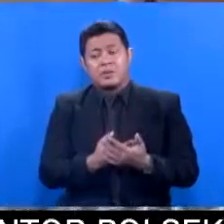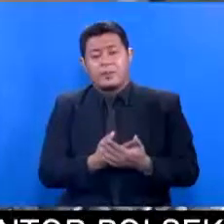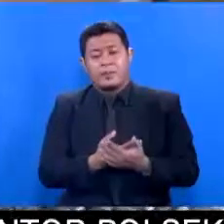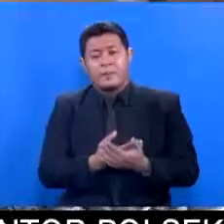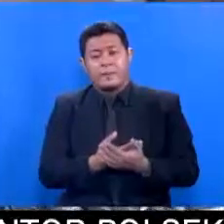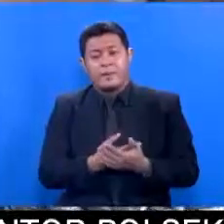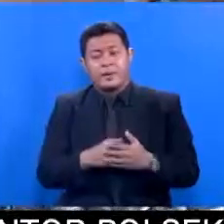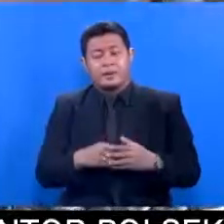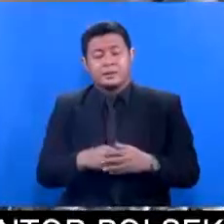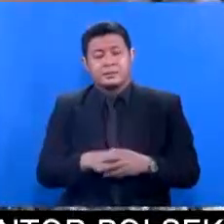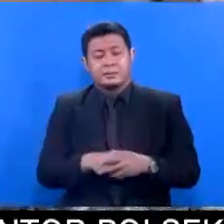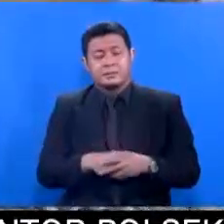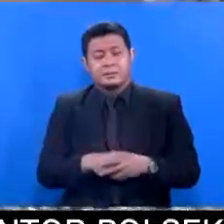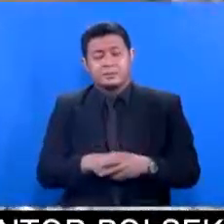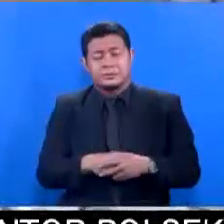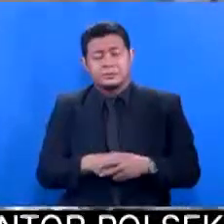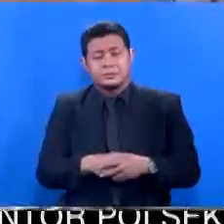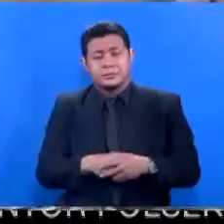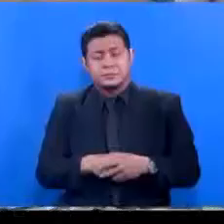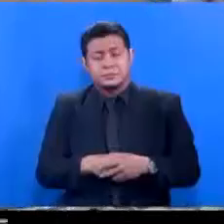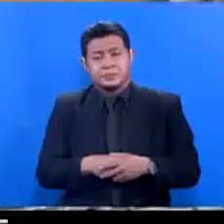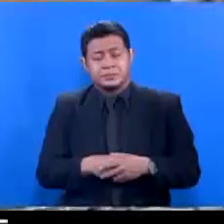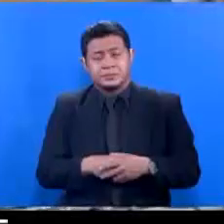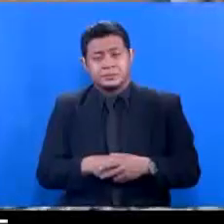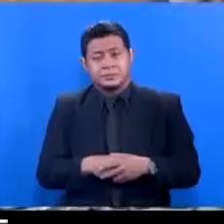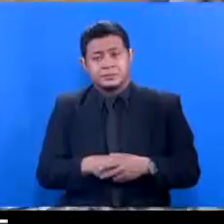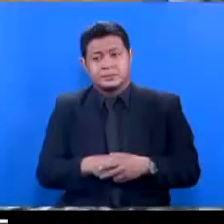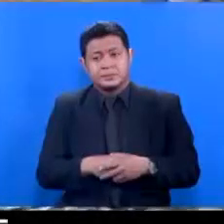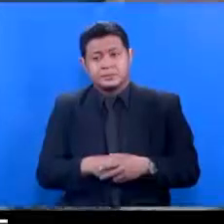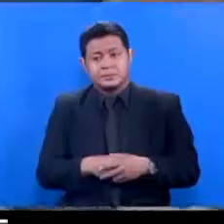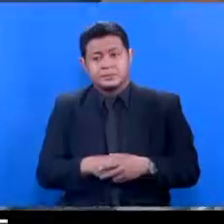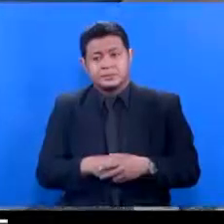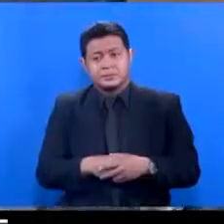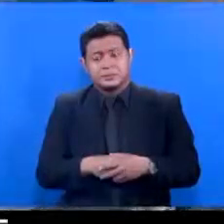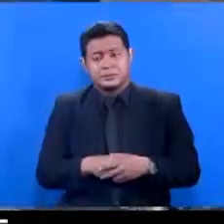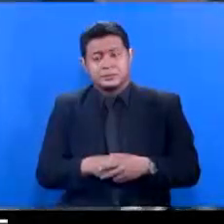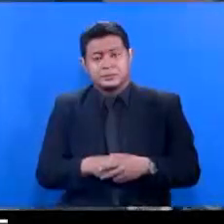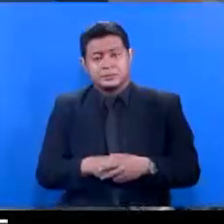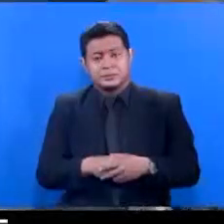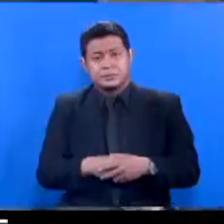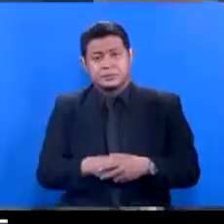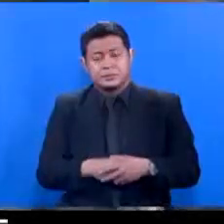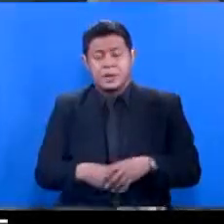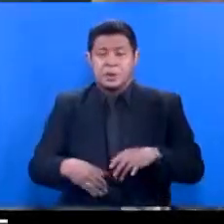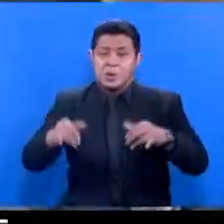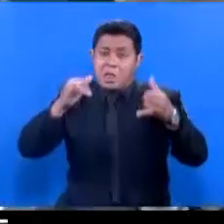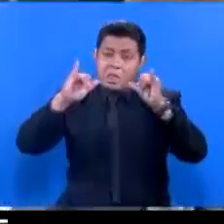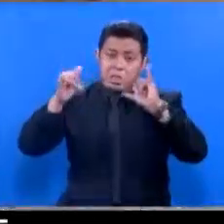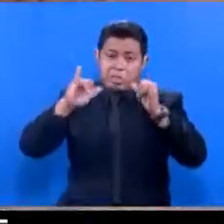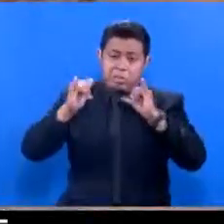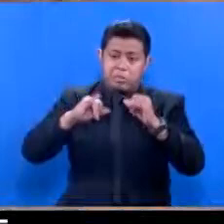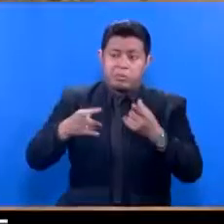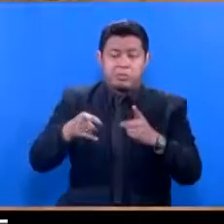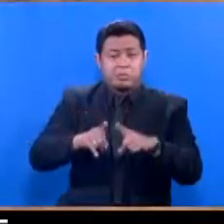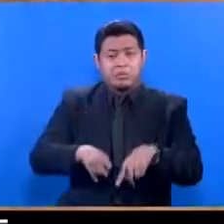Pandrang, Desa Parangluara, Kecamatan Polong Bangkeng Utara, Kabupaten Takalar. Pesta miras berujung maut itu